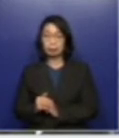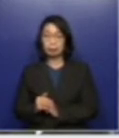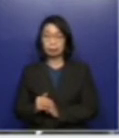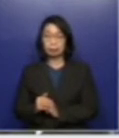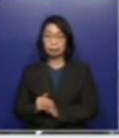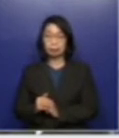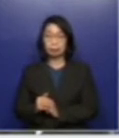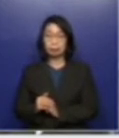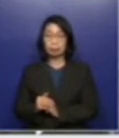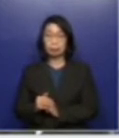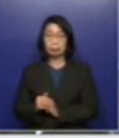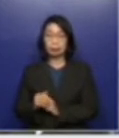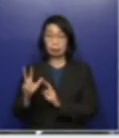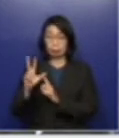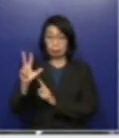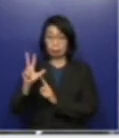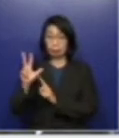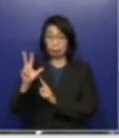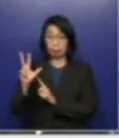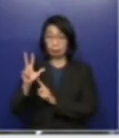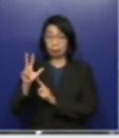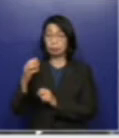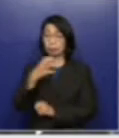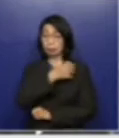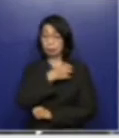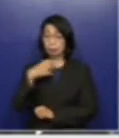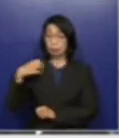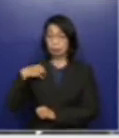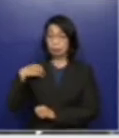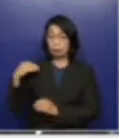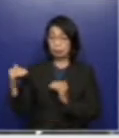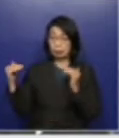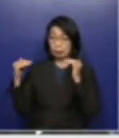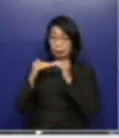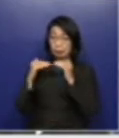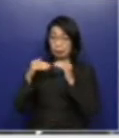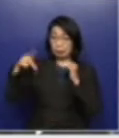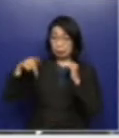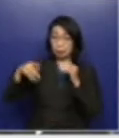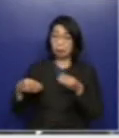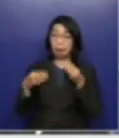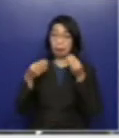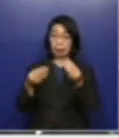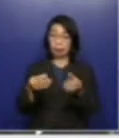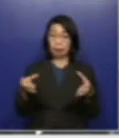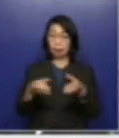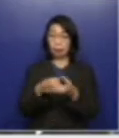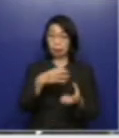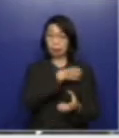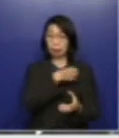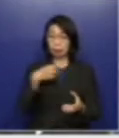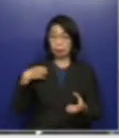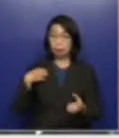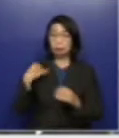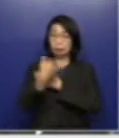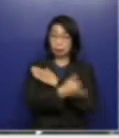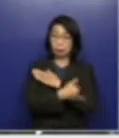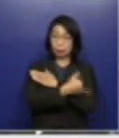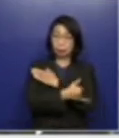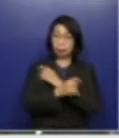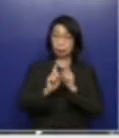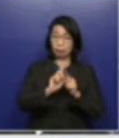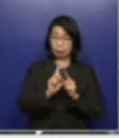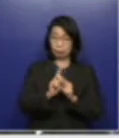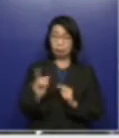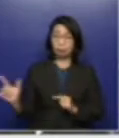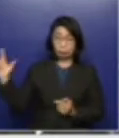ในข้อ3นี้เป็นสิทธิพิเศษของทางการทูตหรือบุคคลที่เกี่ยวข้องกับการทูตองค์กรระหว่างประเทศอนุญาตให้เข้ามา